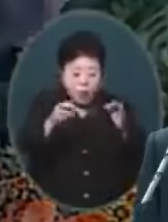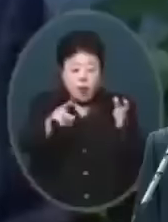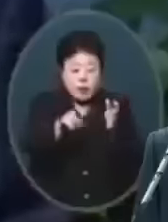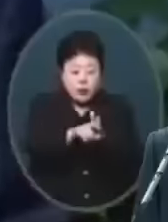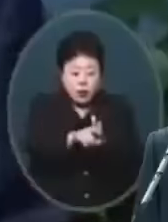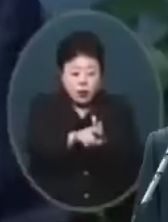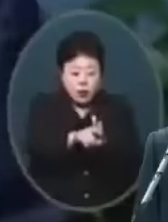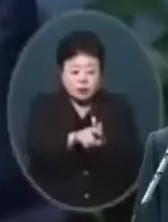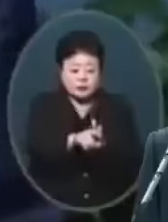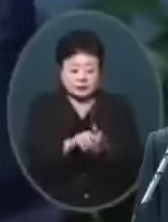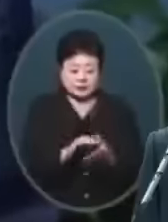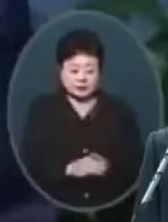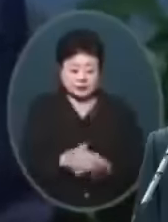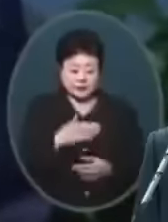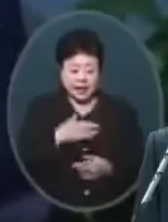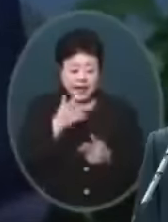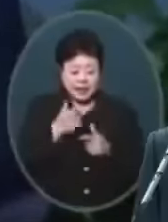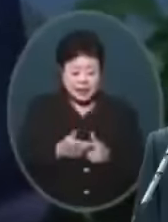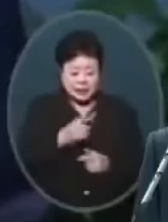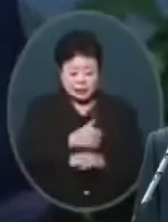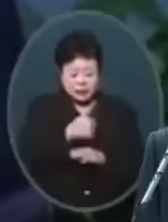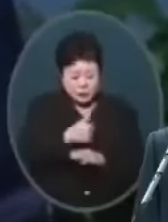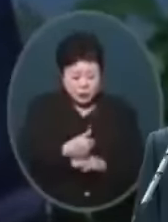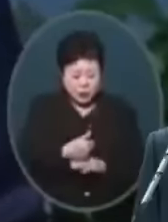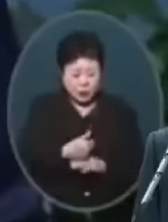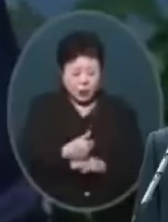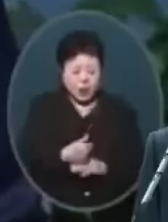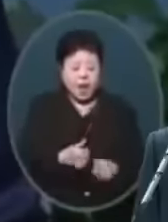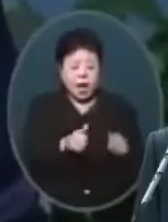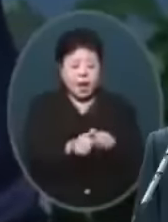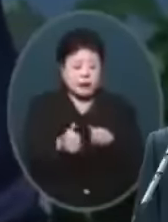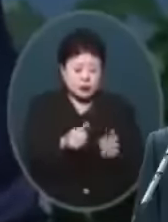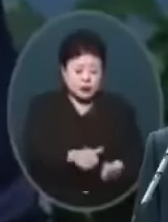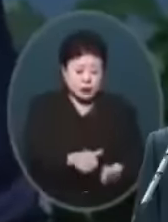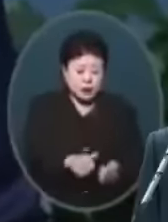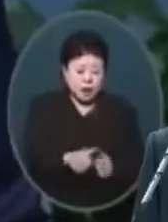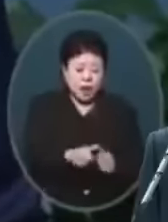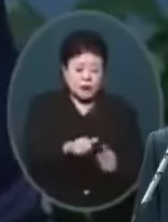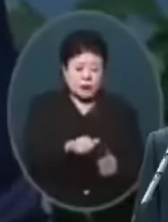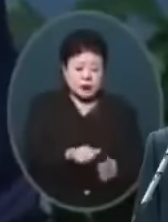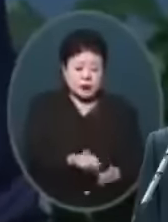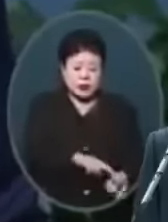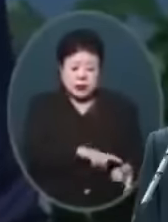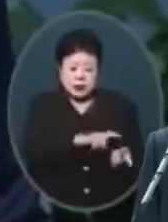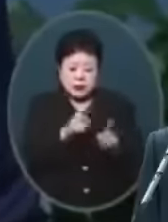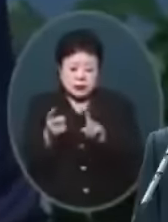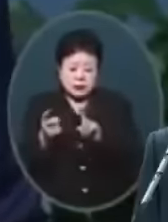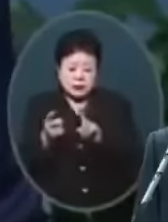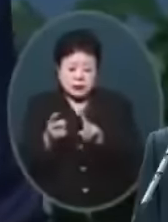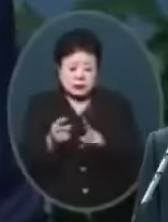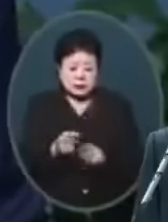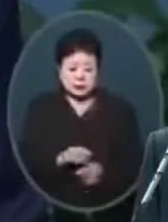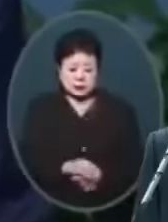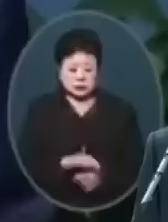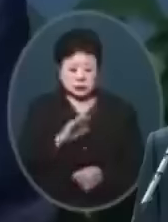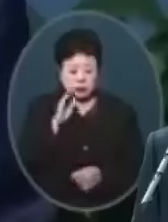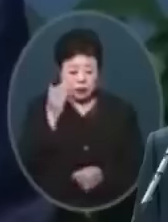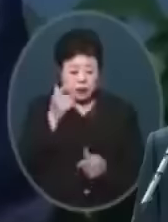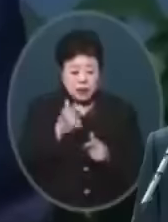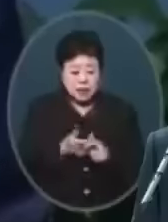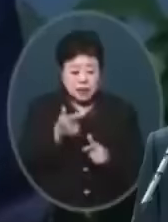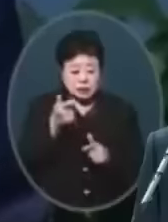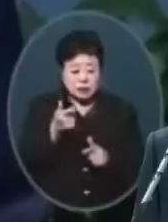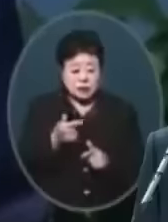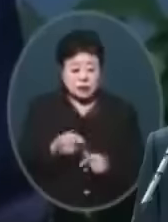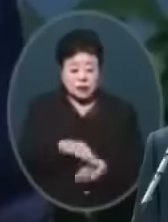믿고 나는 예수 그리스도를 믿어 함께 죽고 함께 장사 지내고 함께 부활한다. 예수님이